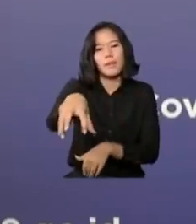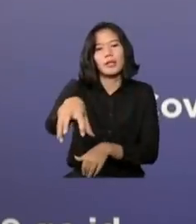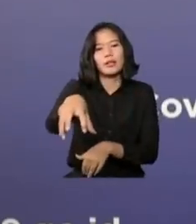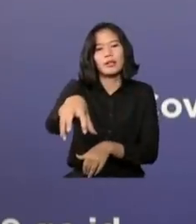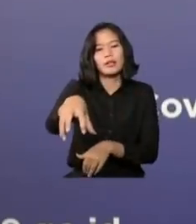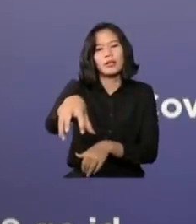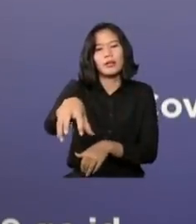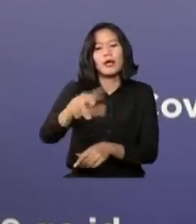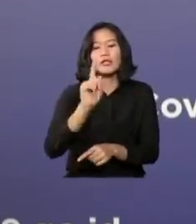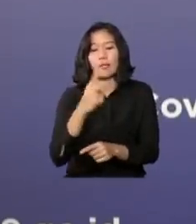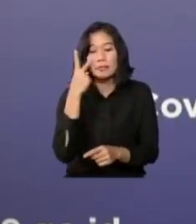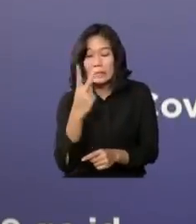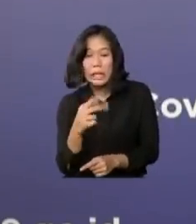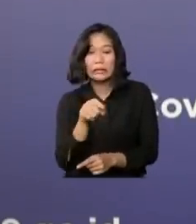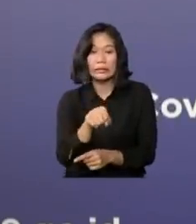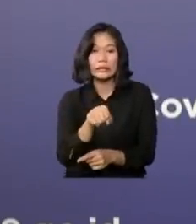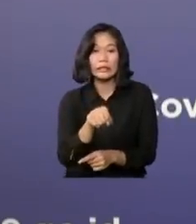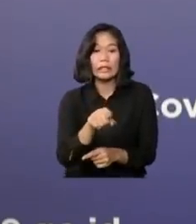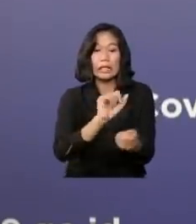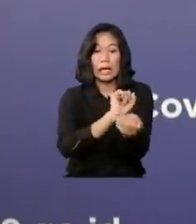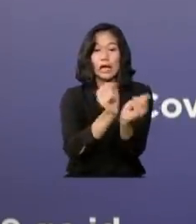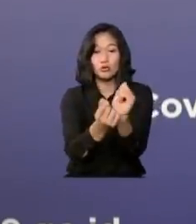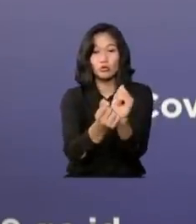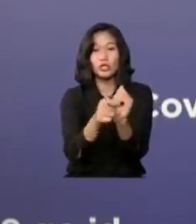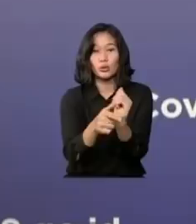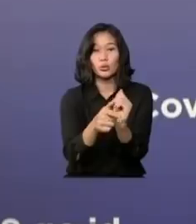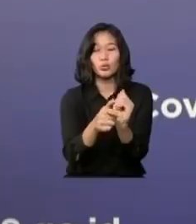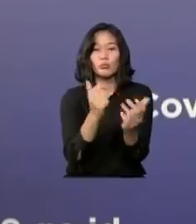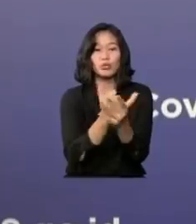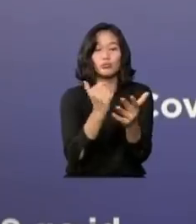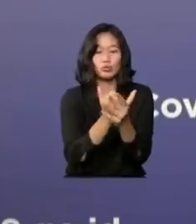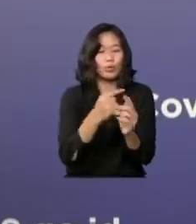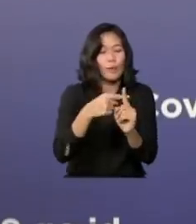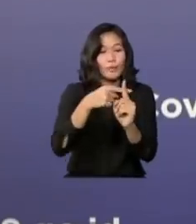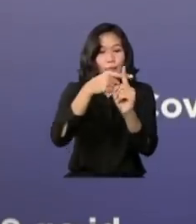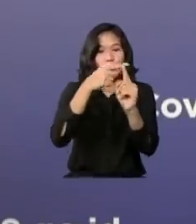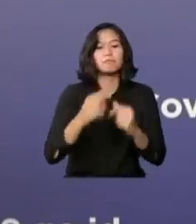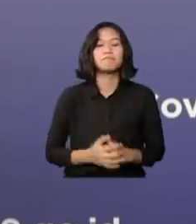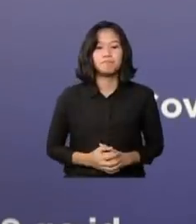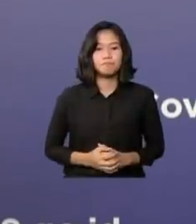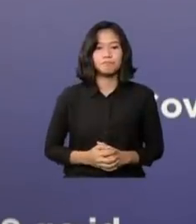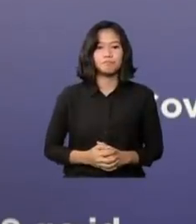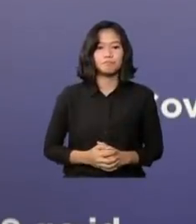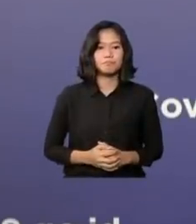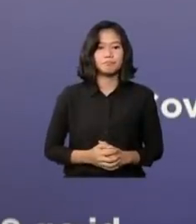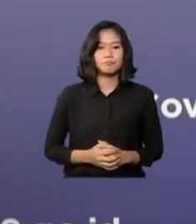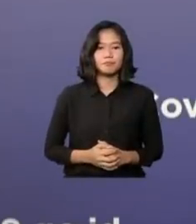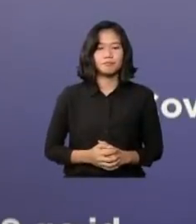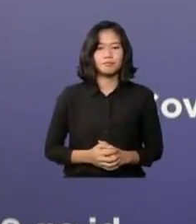yang secara data kita lihat kasusnya memang signifikan bertambah dengan baik.